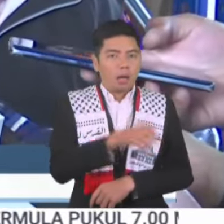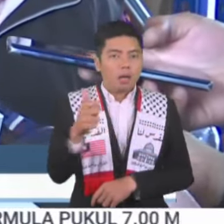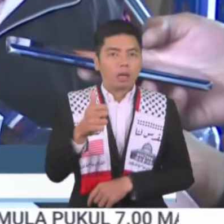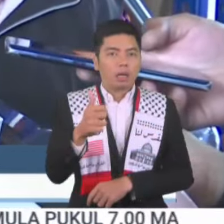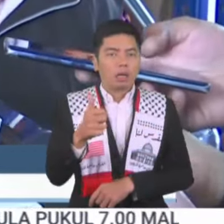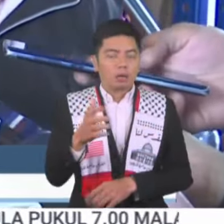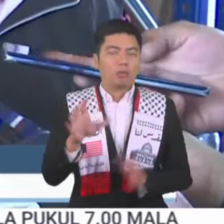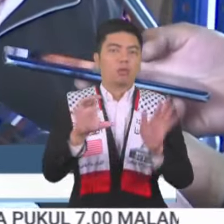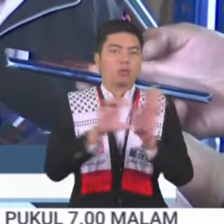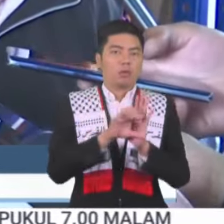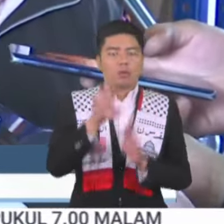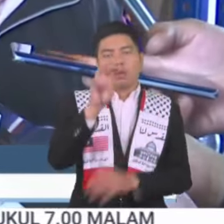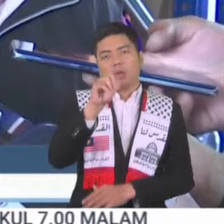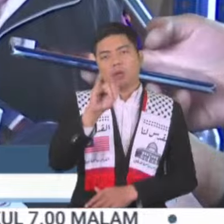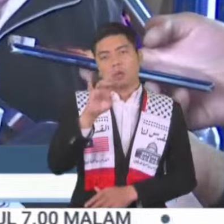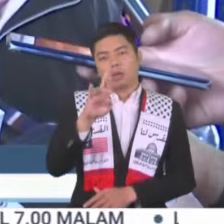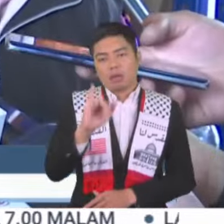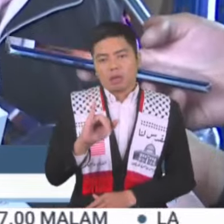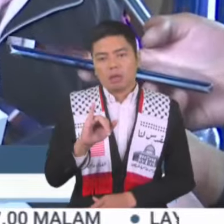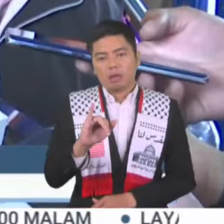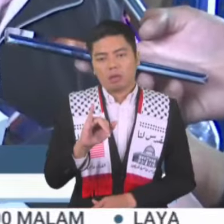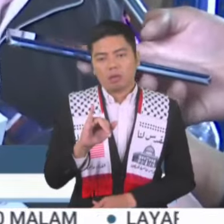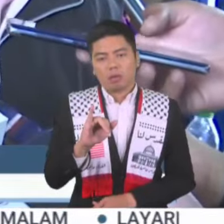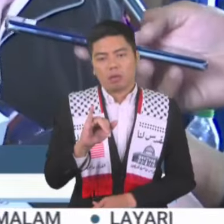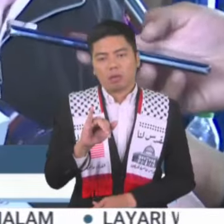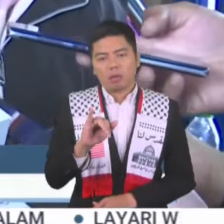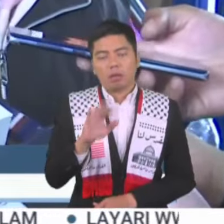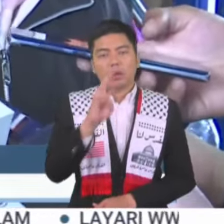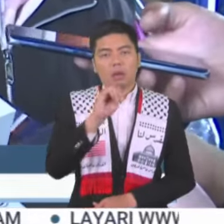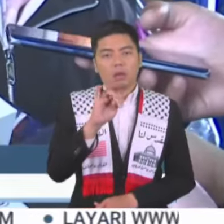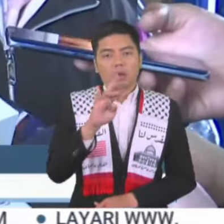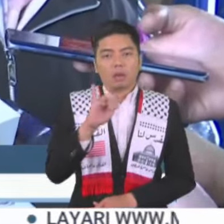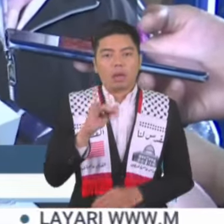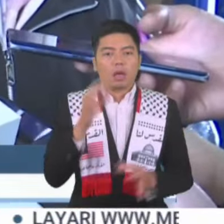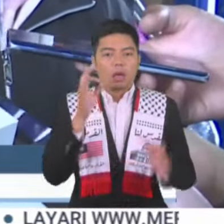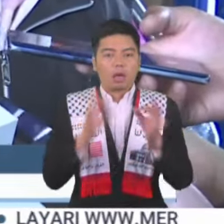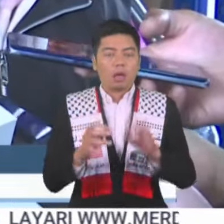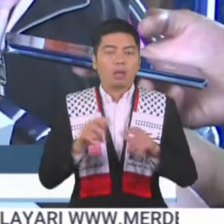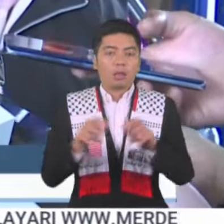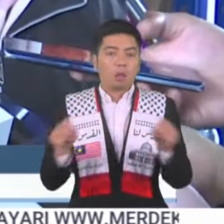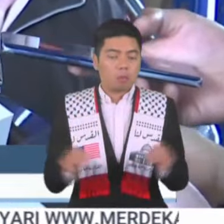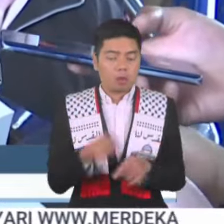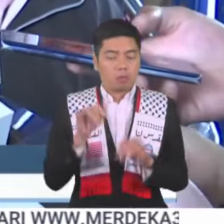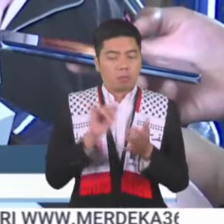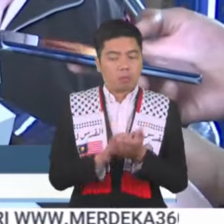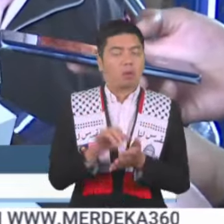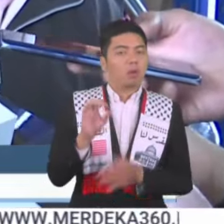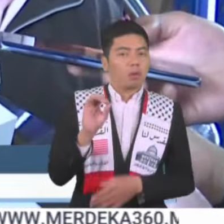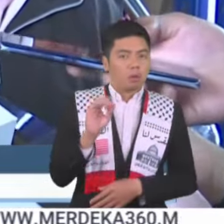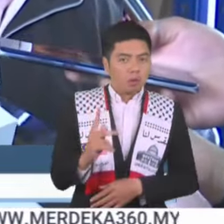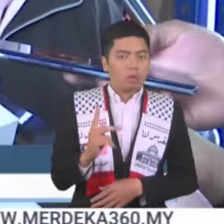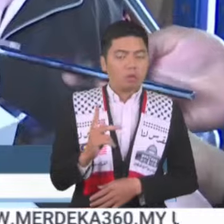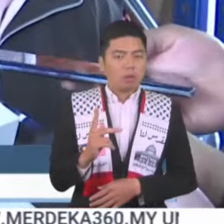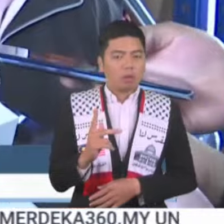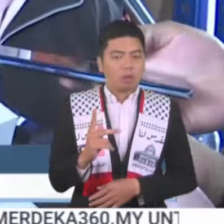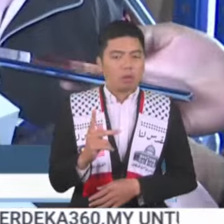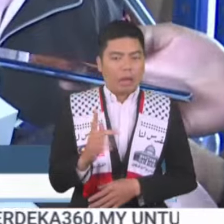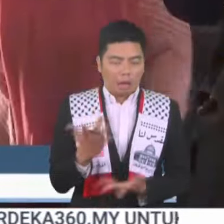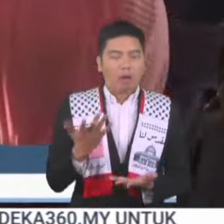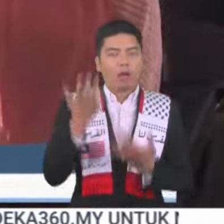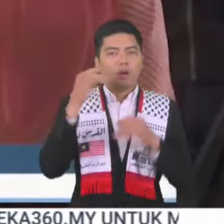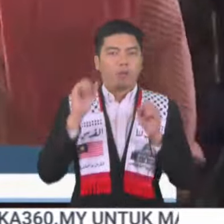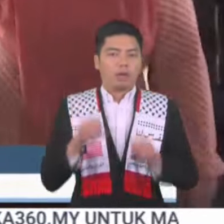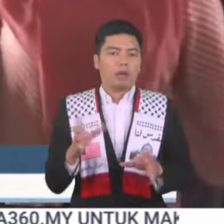kalau Miri itu dirasakan tempat itu lokasinya okey, tinggal nak tender lah